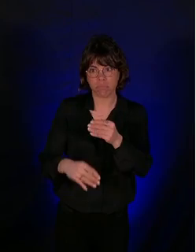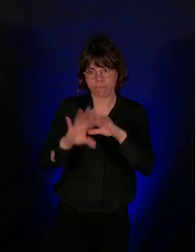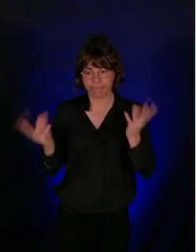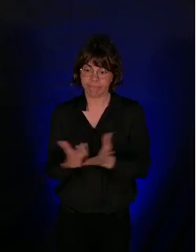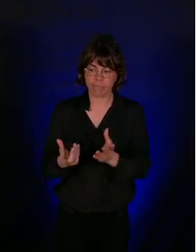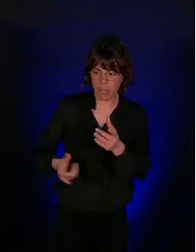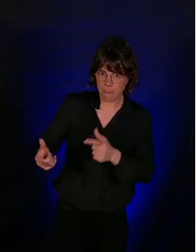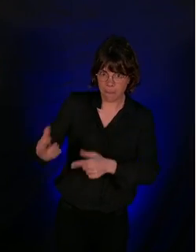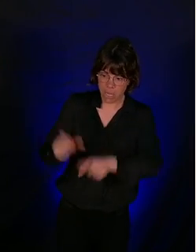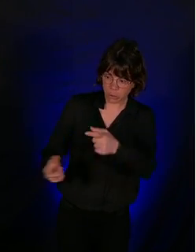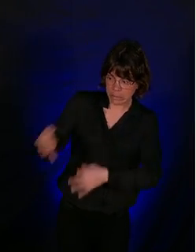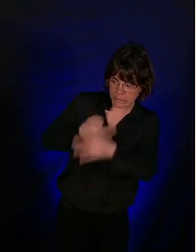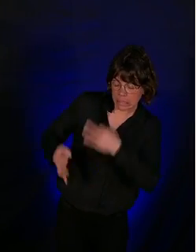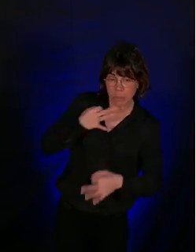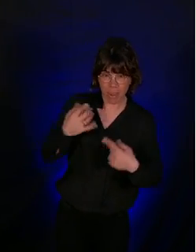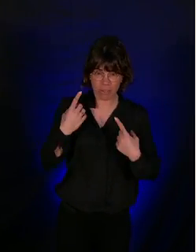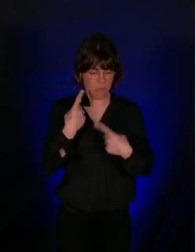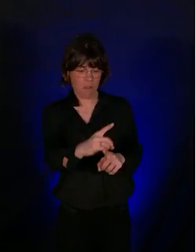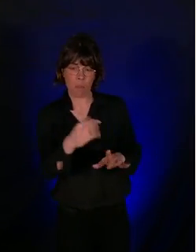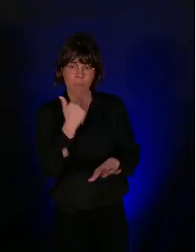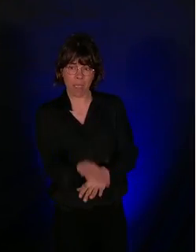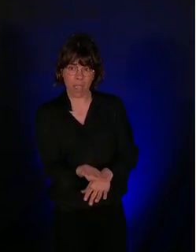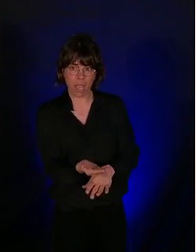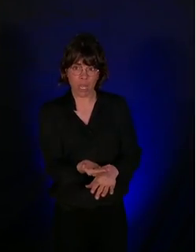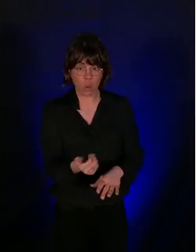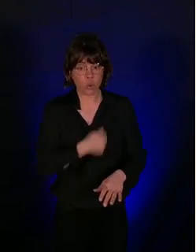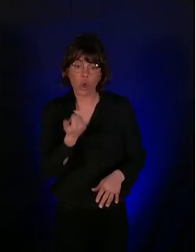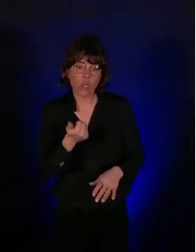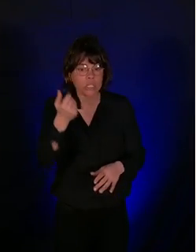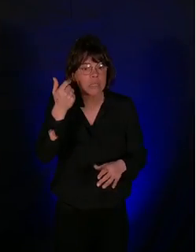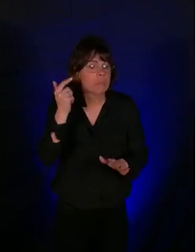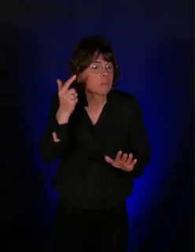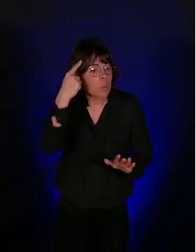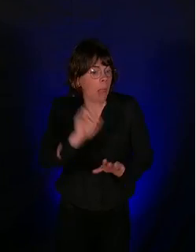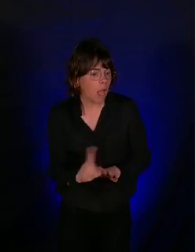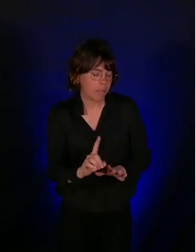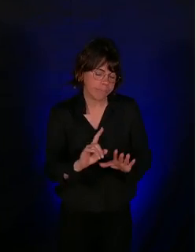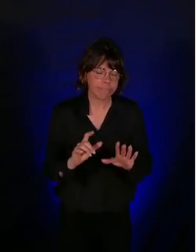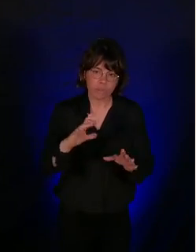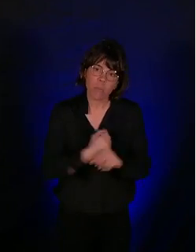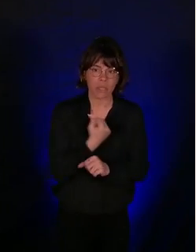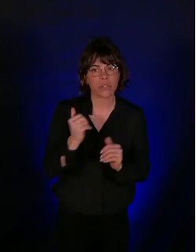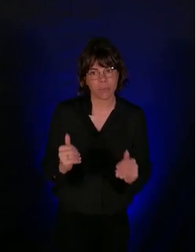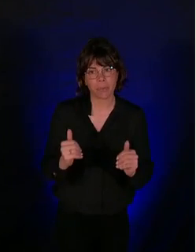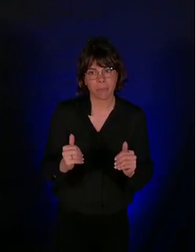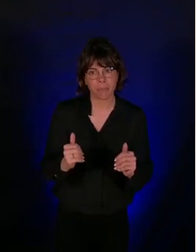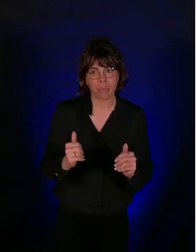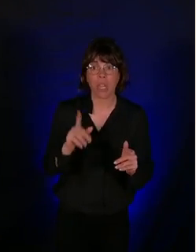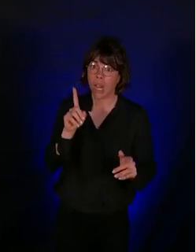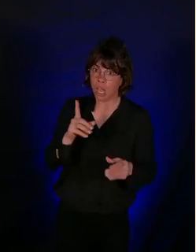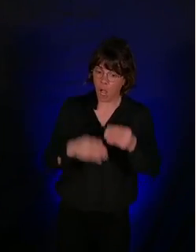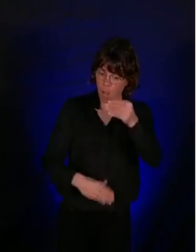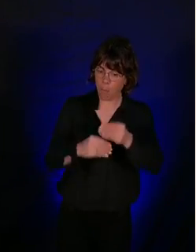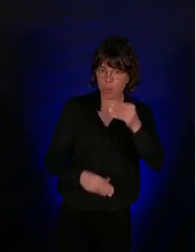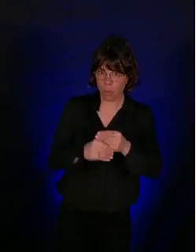n'ai pas eu l'occasion de défendre mes amendements au Congrès et j'imagine que je ne suis pas la seule et je le regrette en ce qui concerne d'ailleurs j'avais un amendement à porter sur